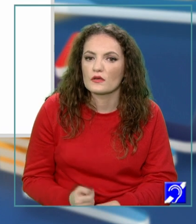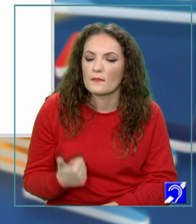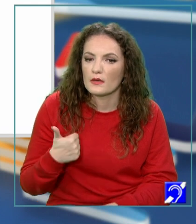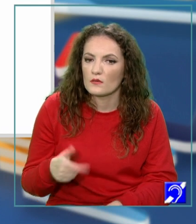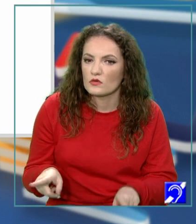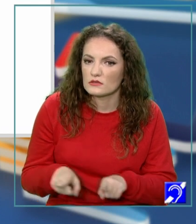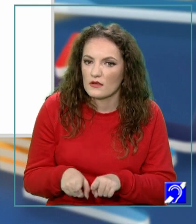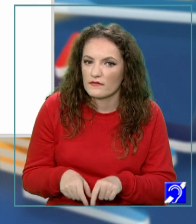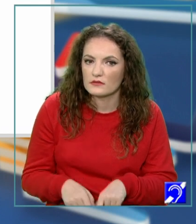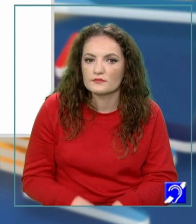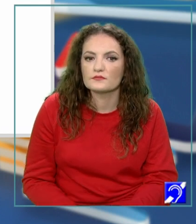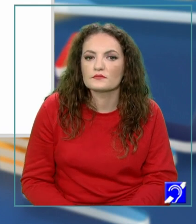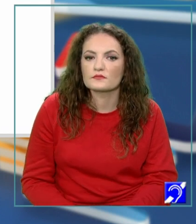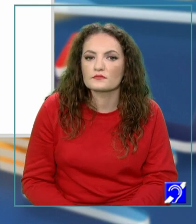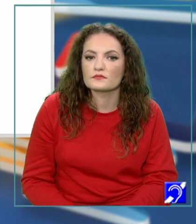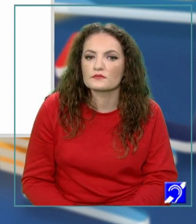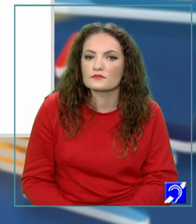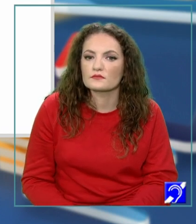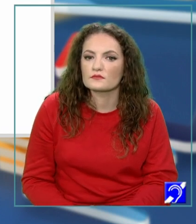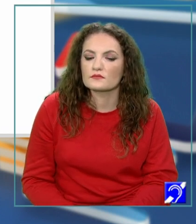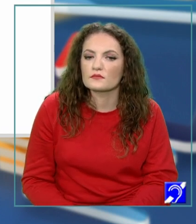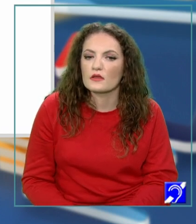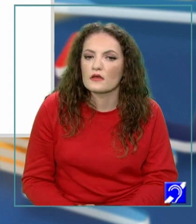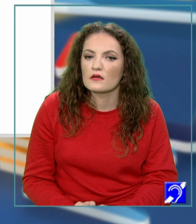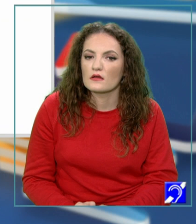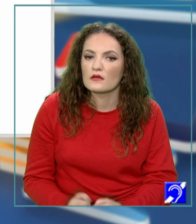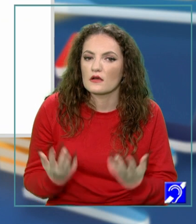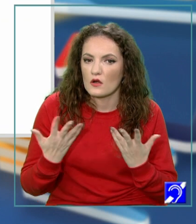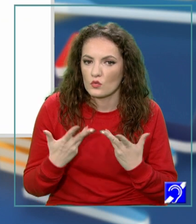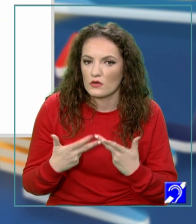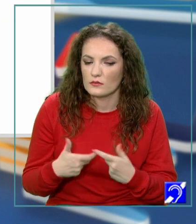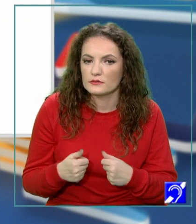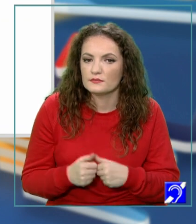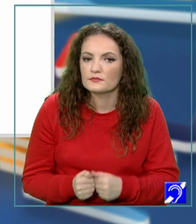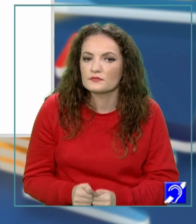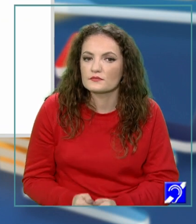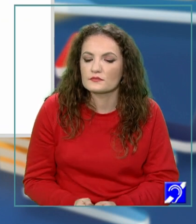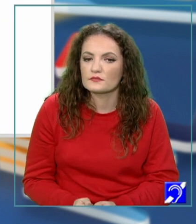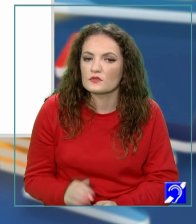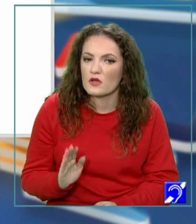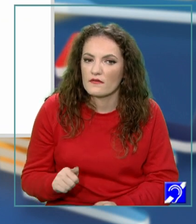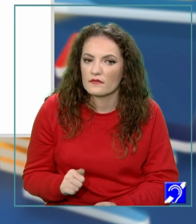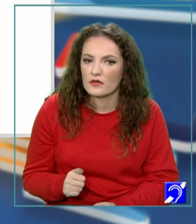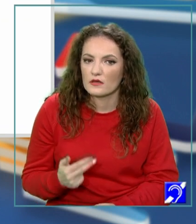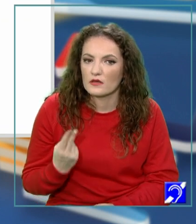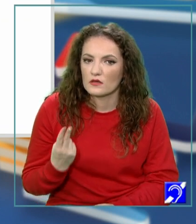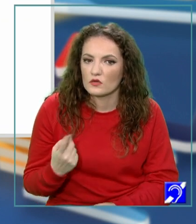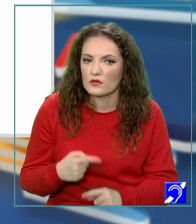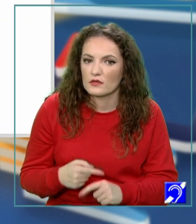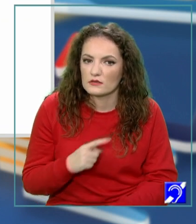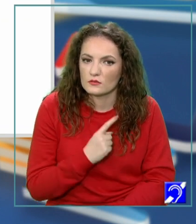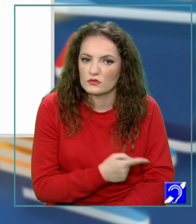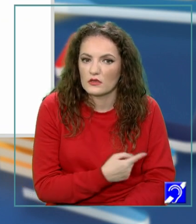minus 2x plus 1 pe lângă x minus 3. Efectuez calculele și voi obține 2x pătrat minus 3x